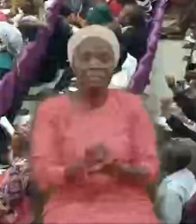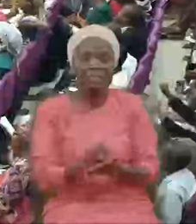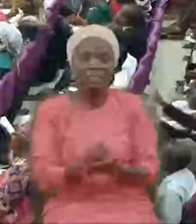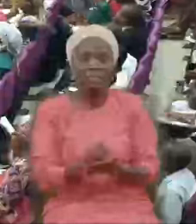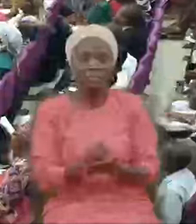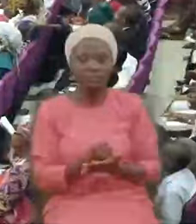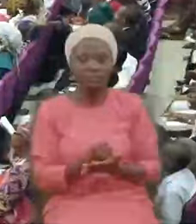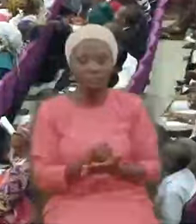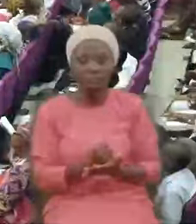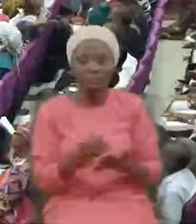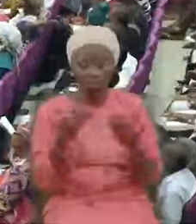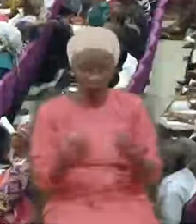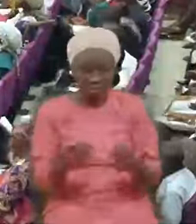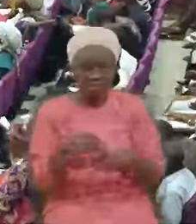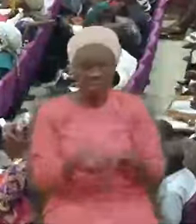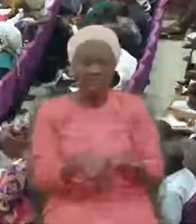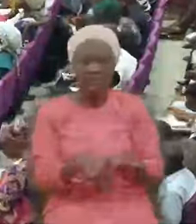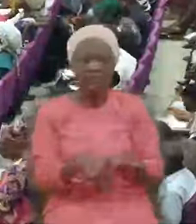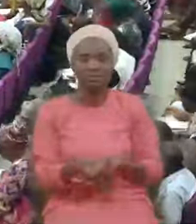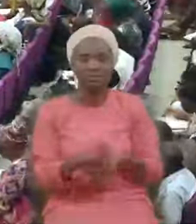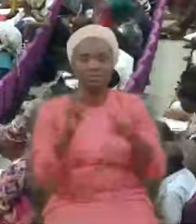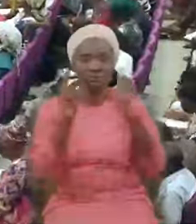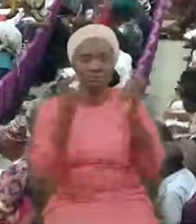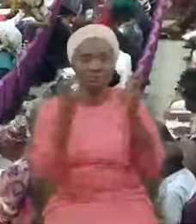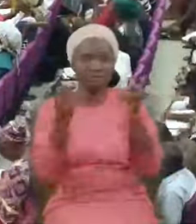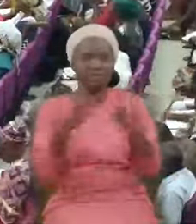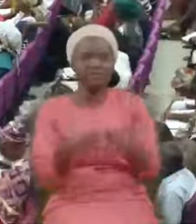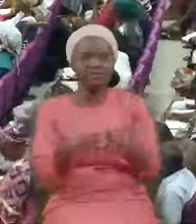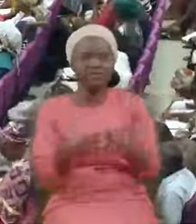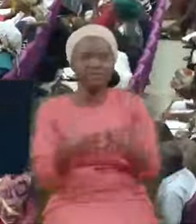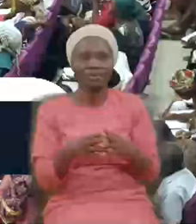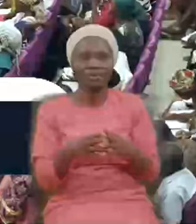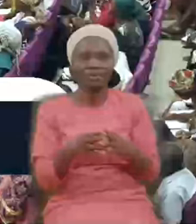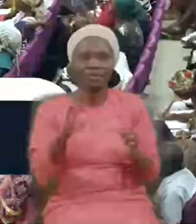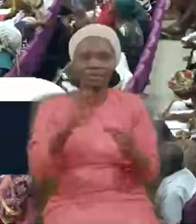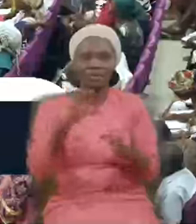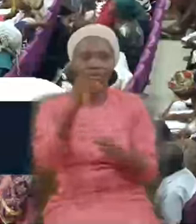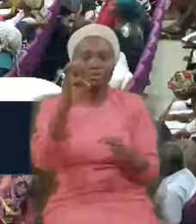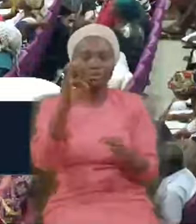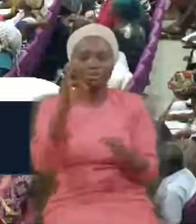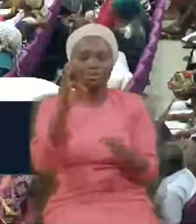Jésus-Christ. Ce soir, je vous parle du thème